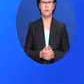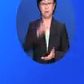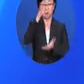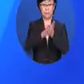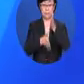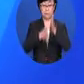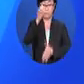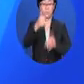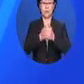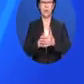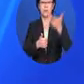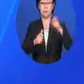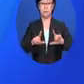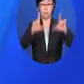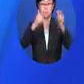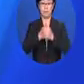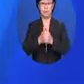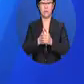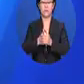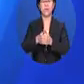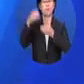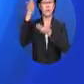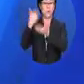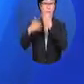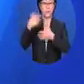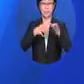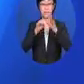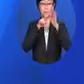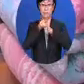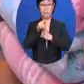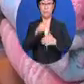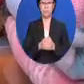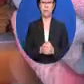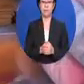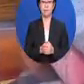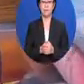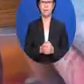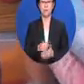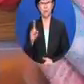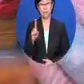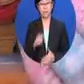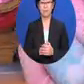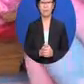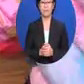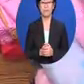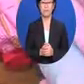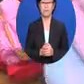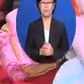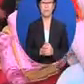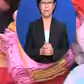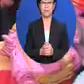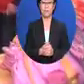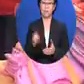구본영 천안시장은 17일 설 명절 전통시장을 방문했습니다. 또 다듬으시라고. 응?